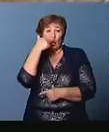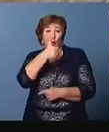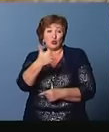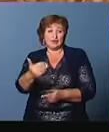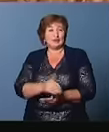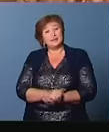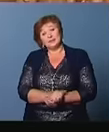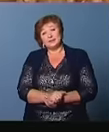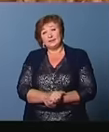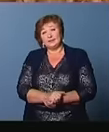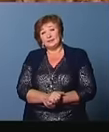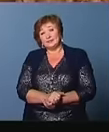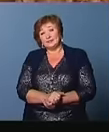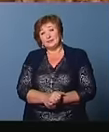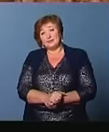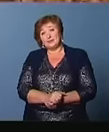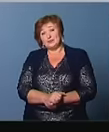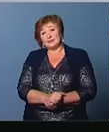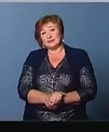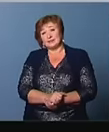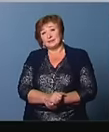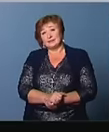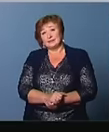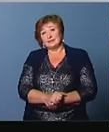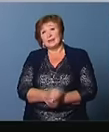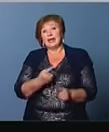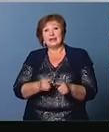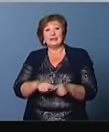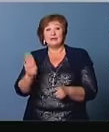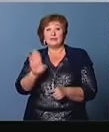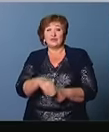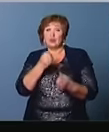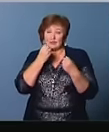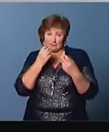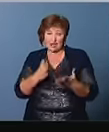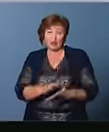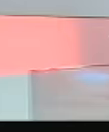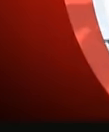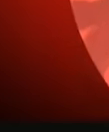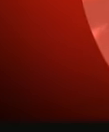Андрей Бусыгин, телеканал «Моя Удмуртия». И у меня на этом все. До встречи.